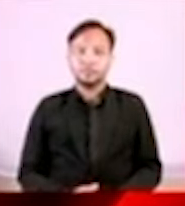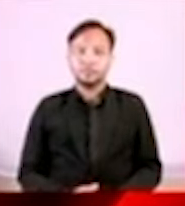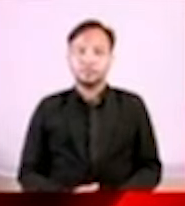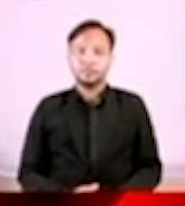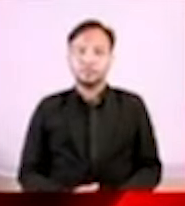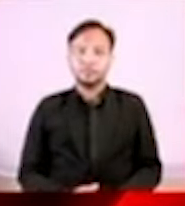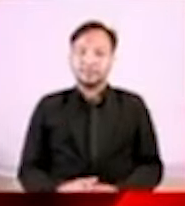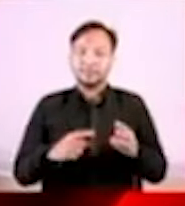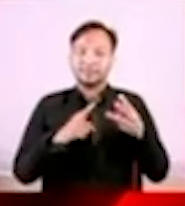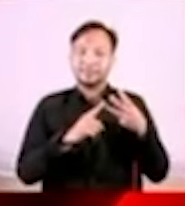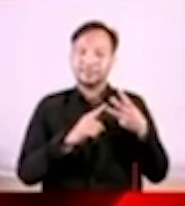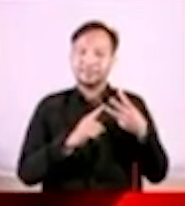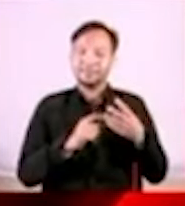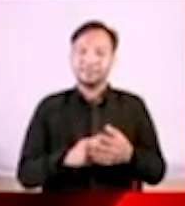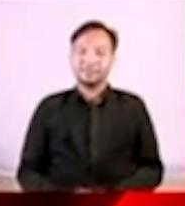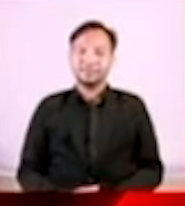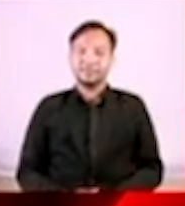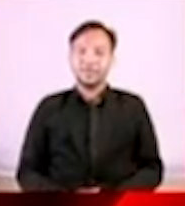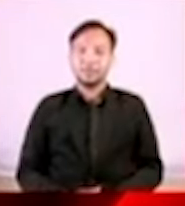Yang ketiga,